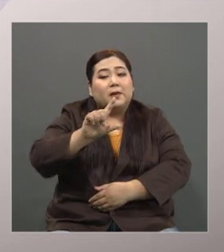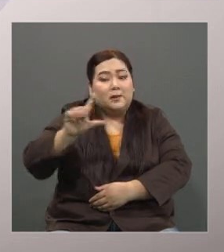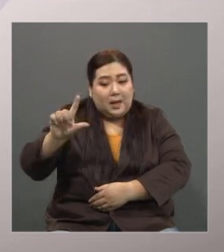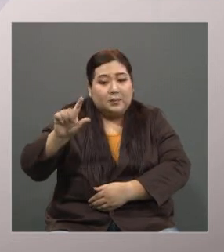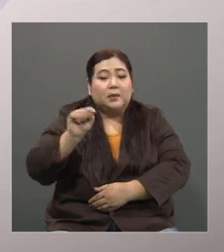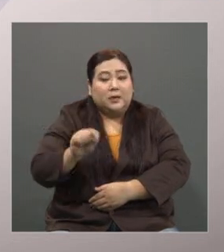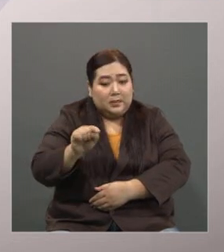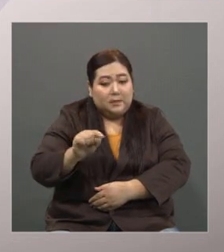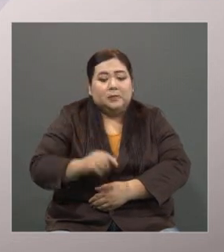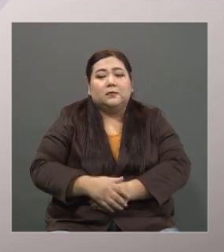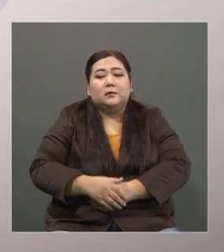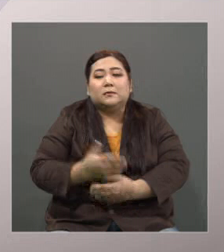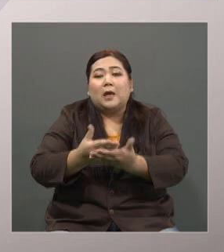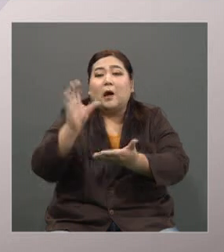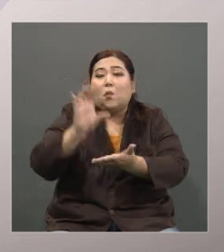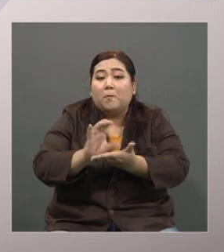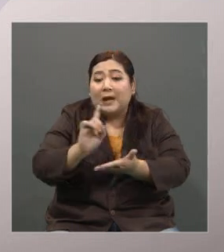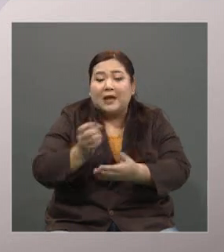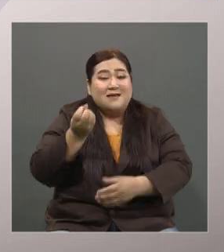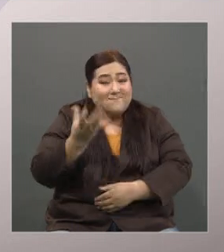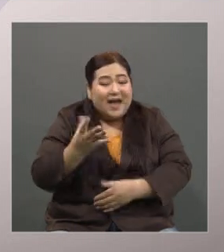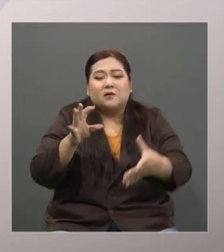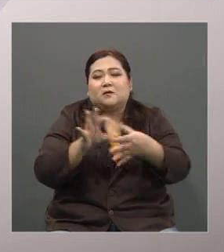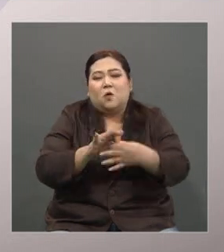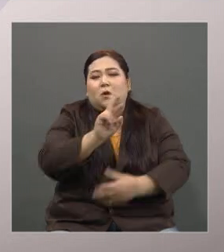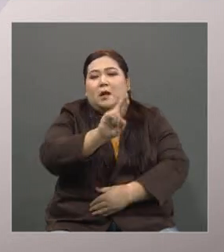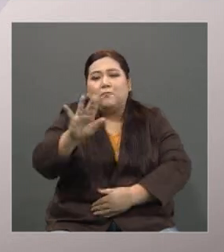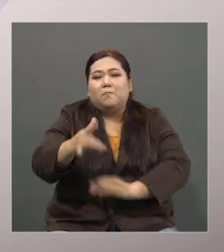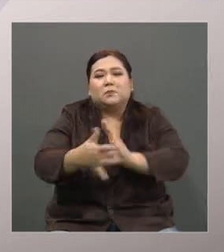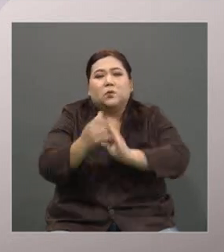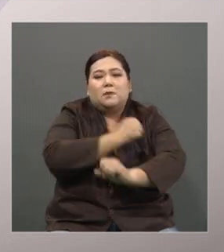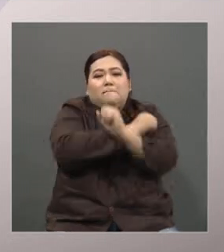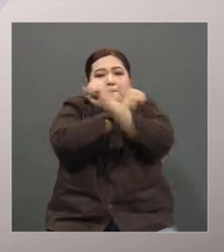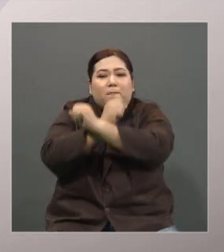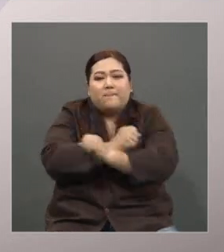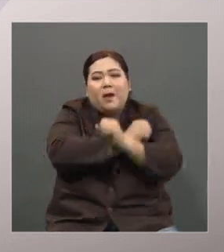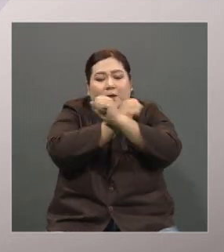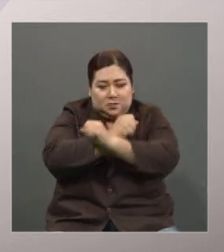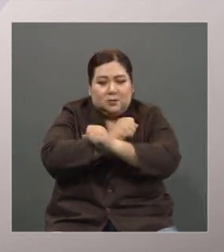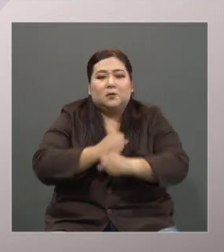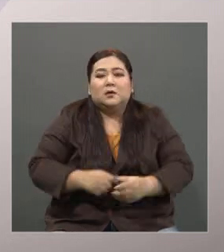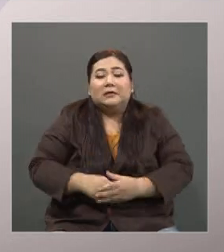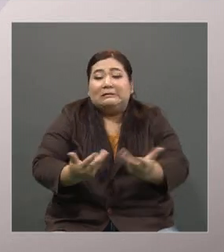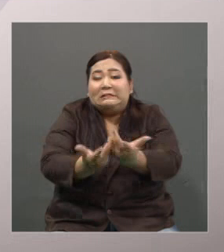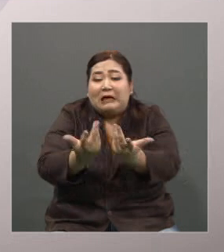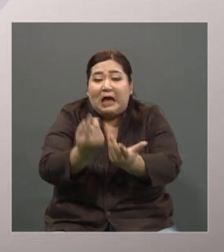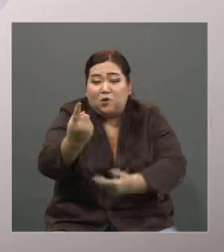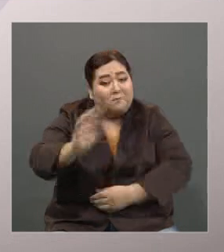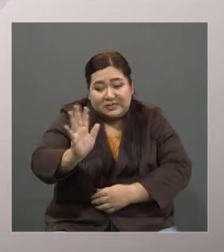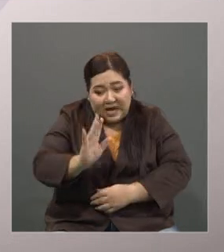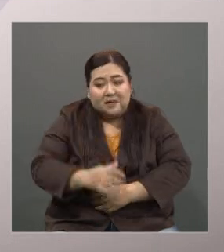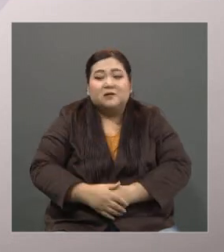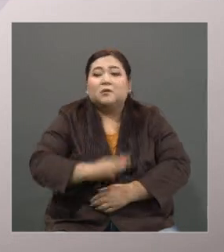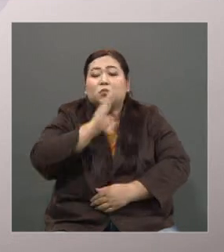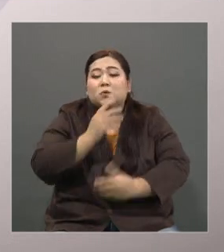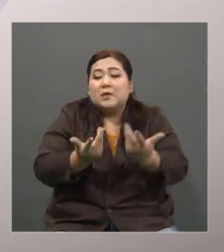านบาทเป็ค่าใช้จ่ายติดตงระบบรกษาคามปลอดภัยไม่ใช่แค่เรของการปรับปรงสนามย่าถ้าเรื่ของ